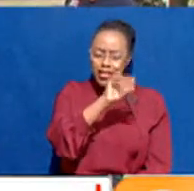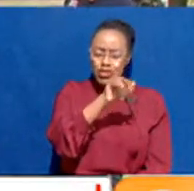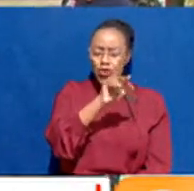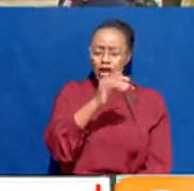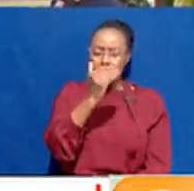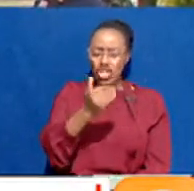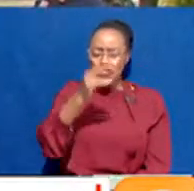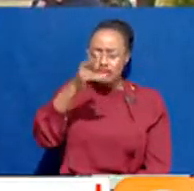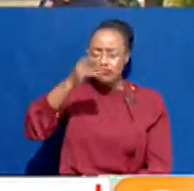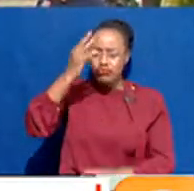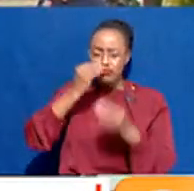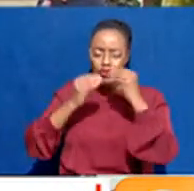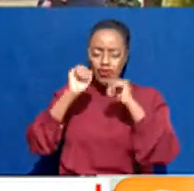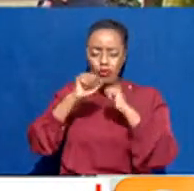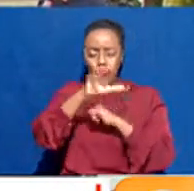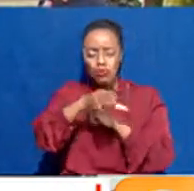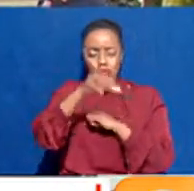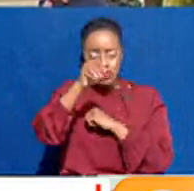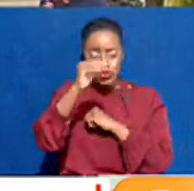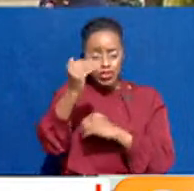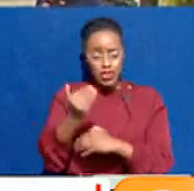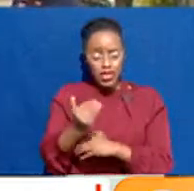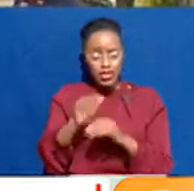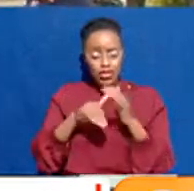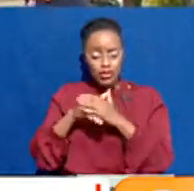nyumba. Unaweza kuja kumtake,